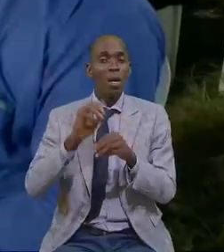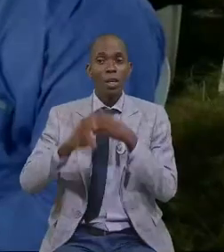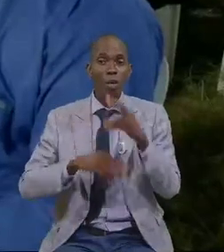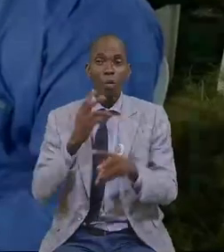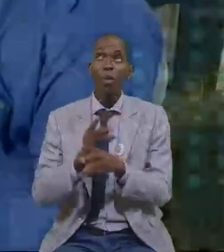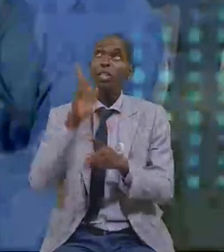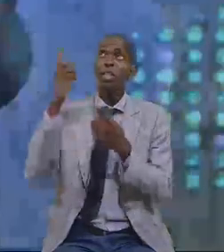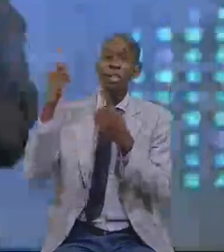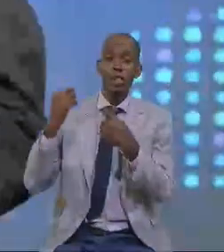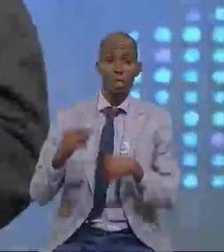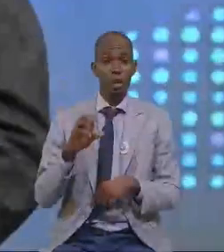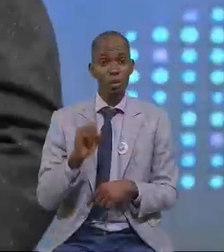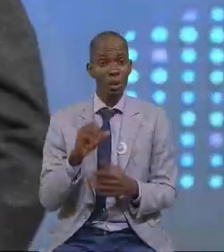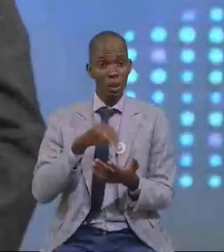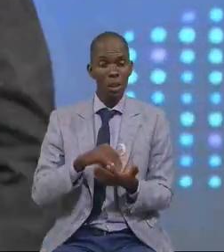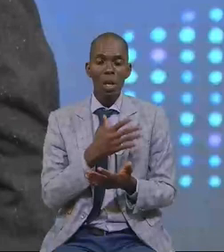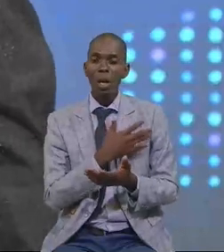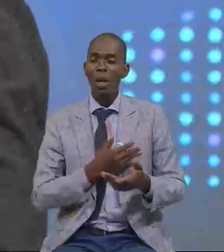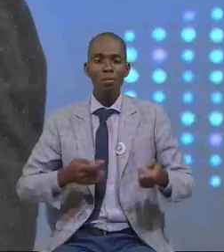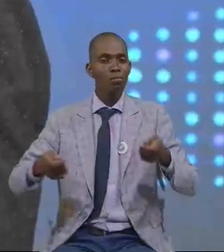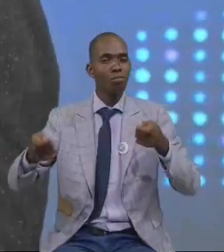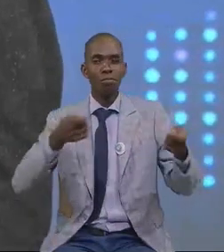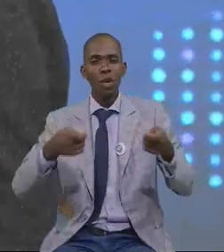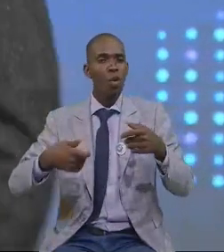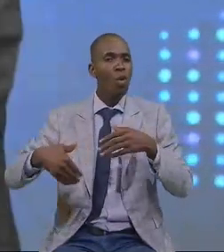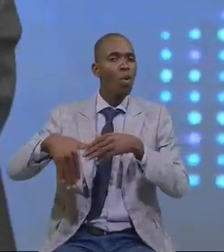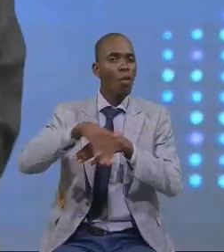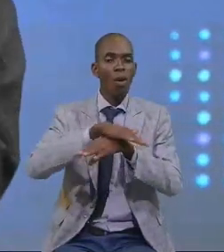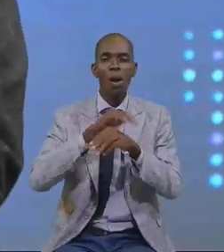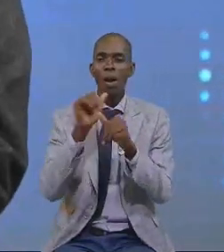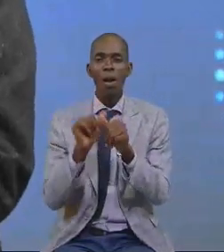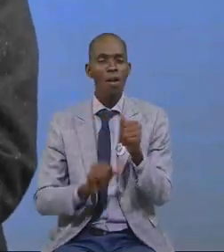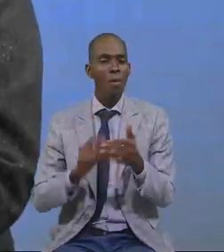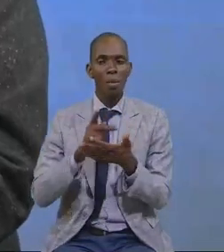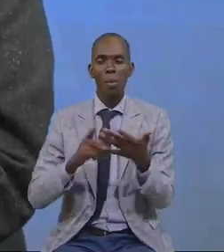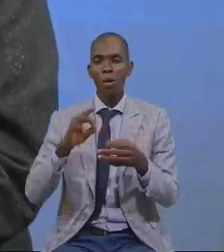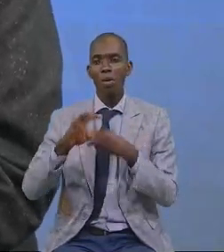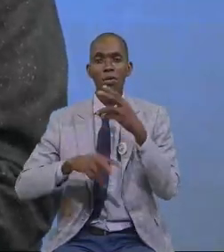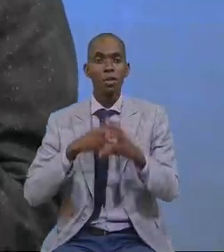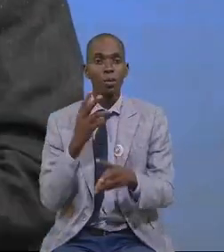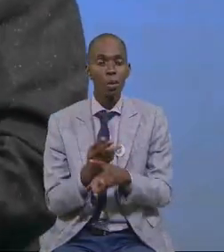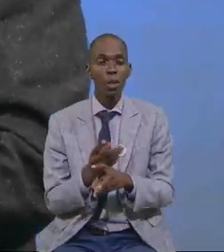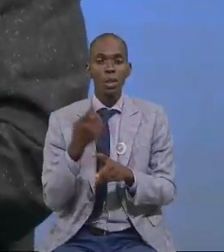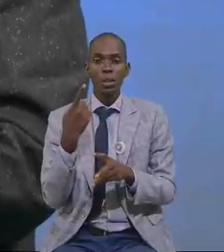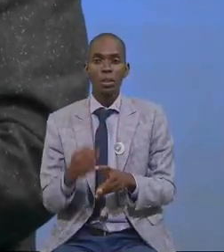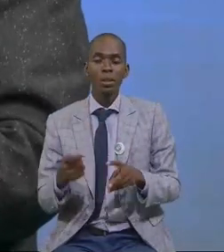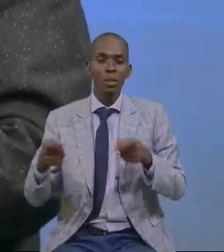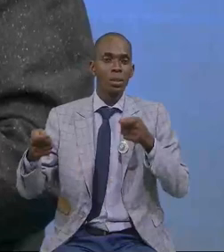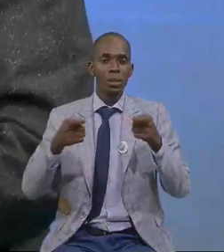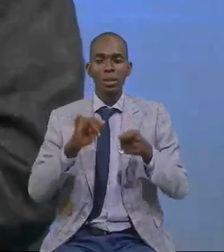dans la vie d'une minorité, mais partout dans le monde entier, il va régner. Alors, nous voyons